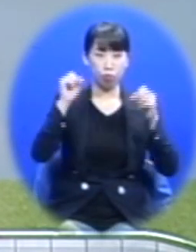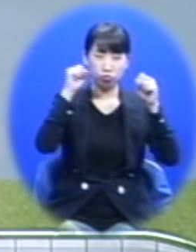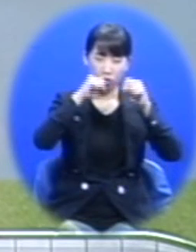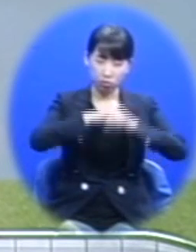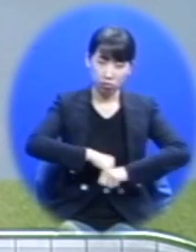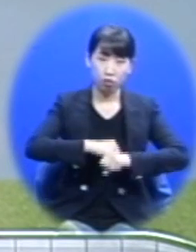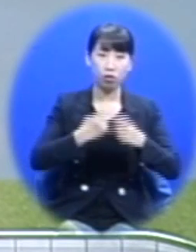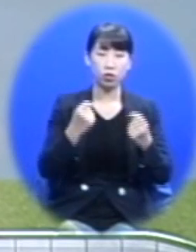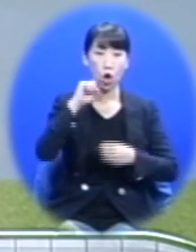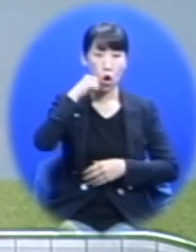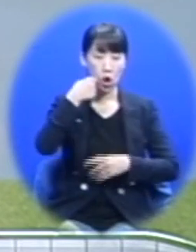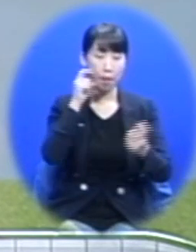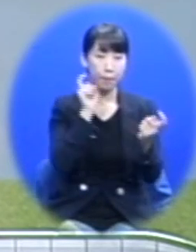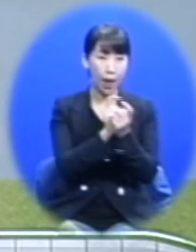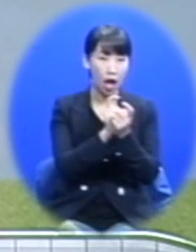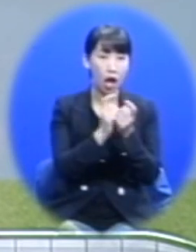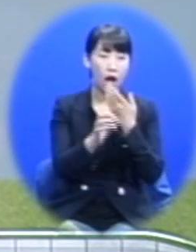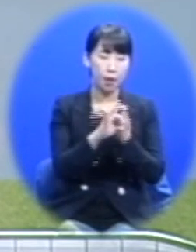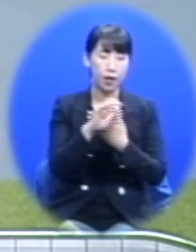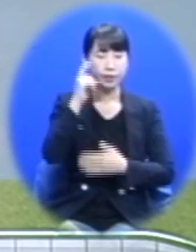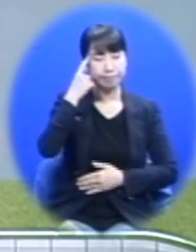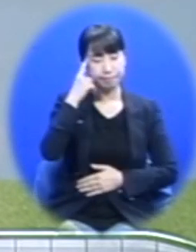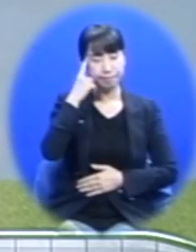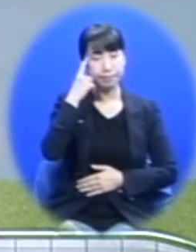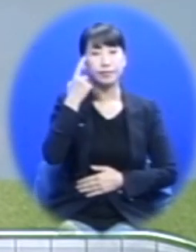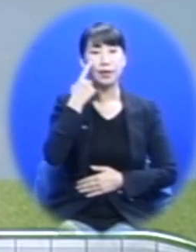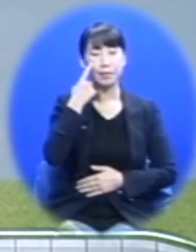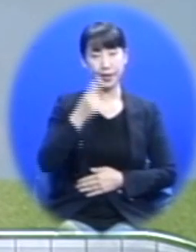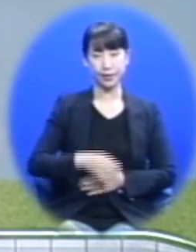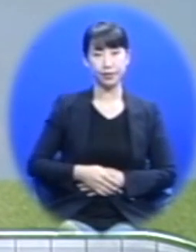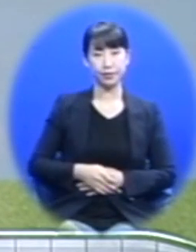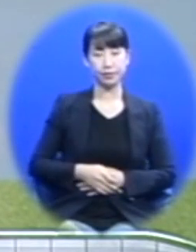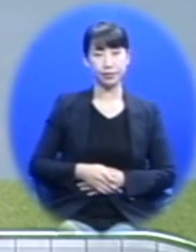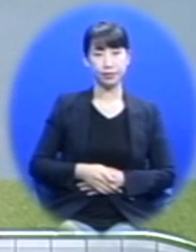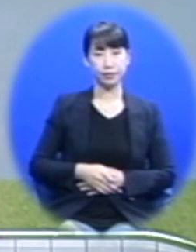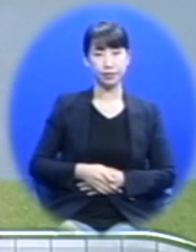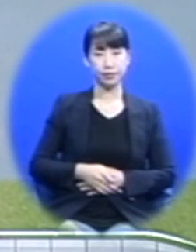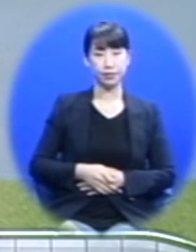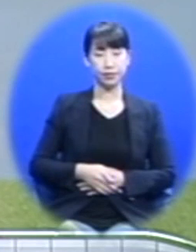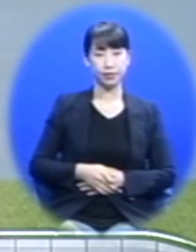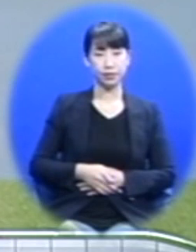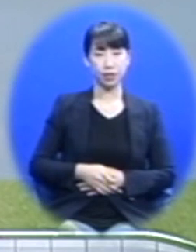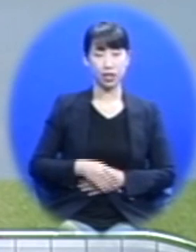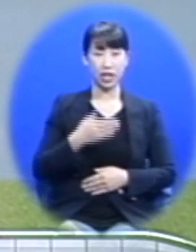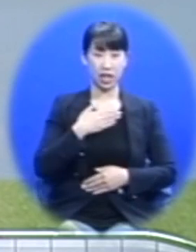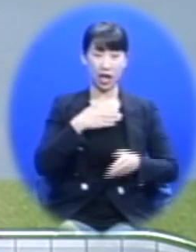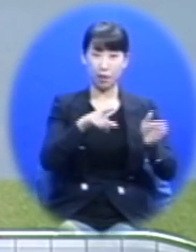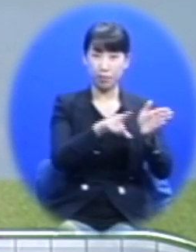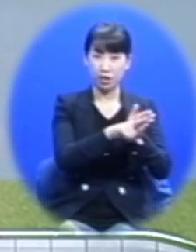왔다면 한번 곰곰이 생각해 보시기 바랍니다. 무너져야 될 것이 무너진 것이 아닌가.